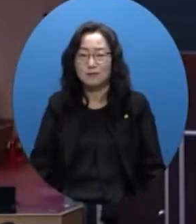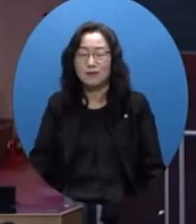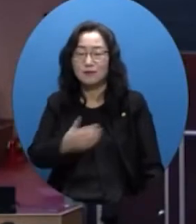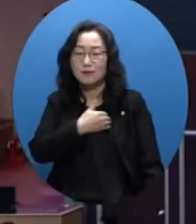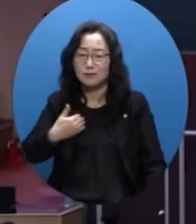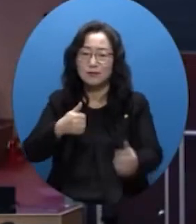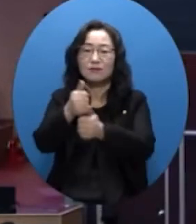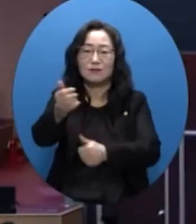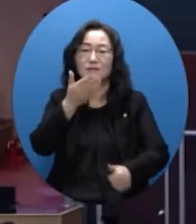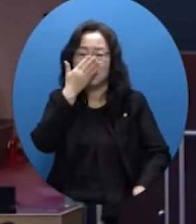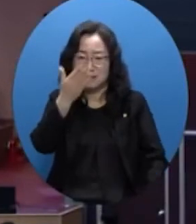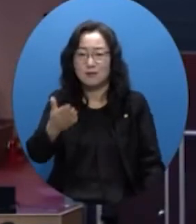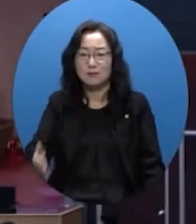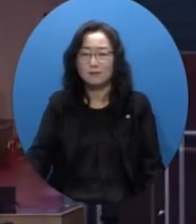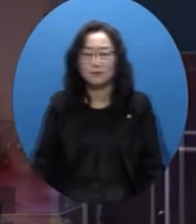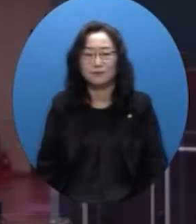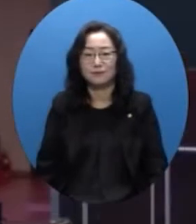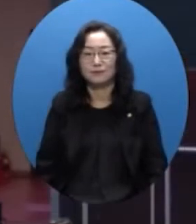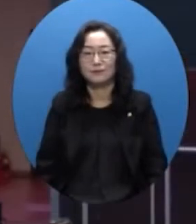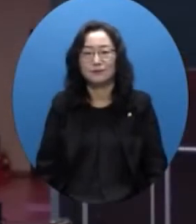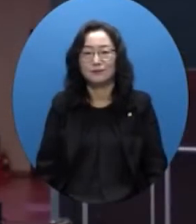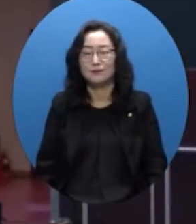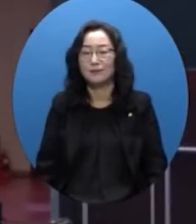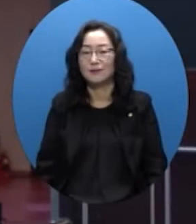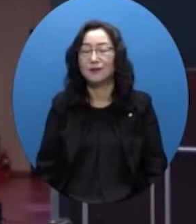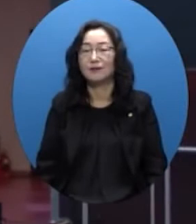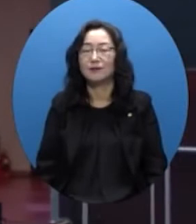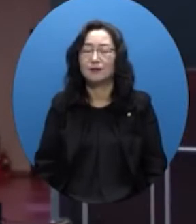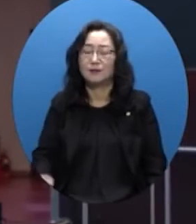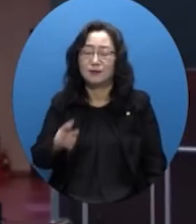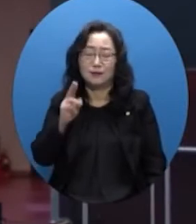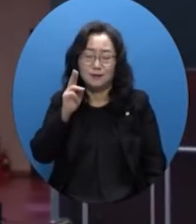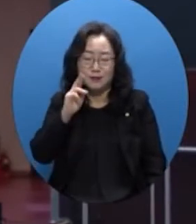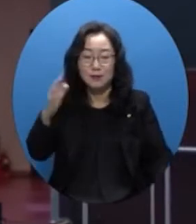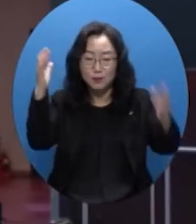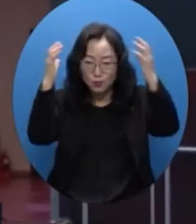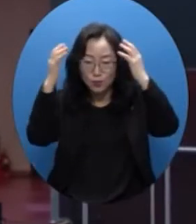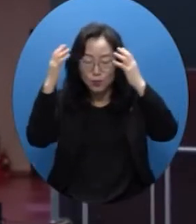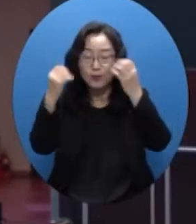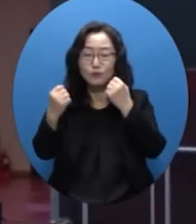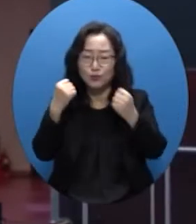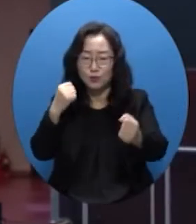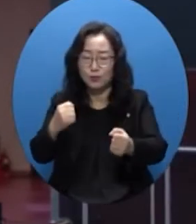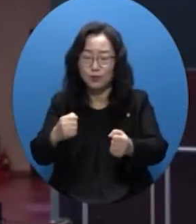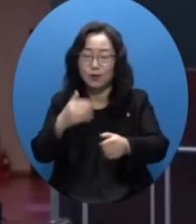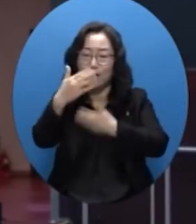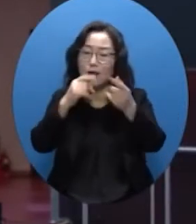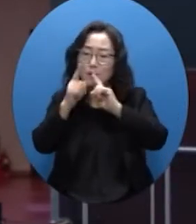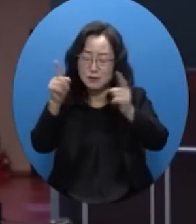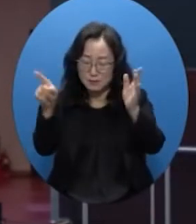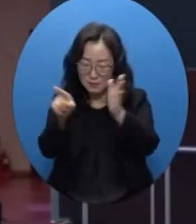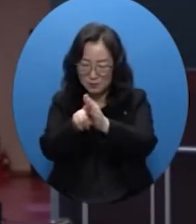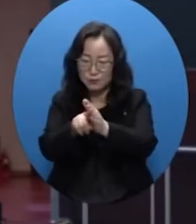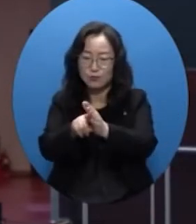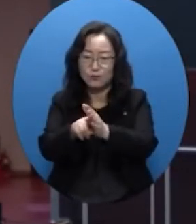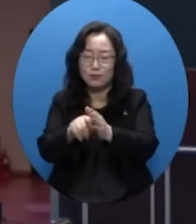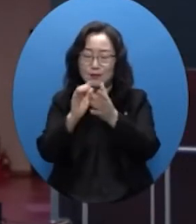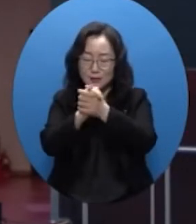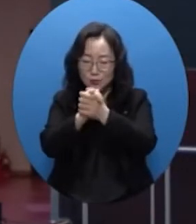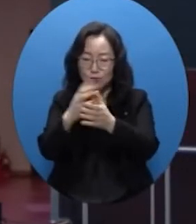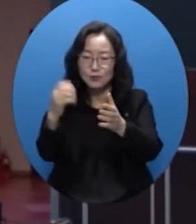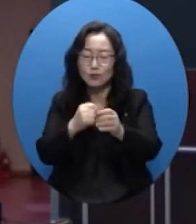넉넉히 해야 될 것입니다 말할 수 없는 고난 가운데서 약속의 말씀 붙잡고 기도로 승리한